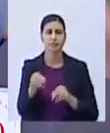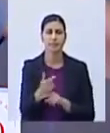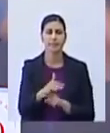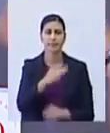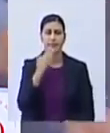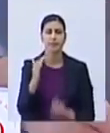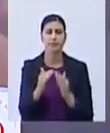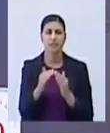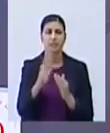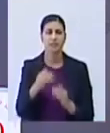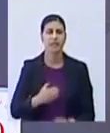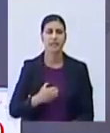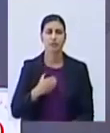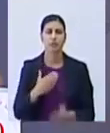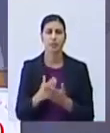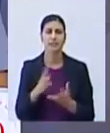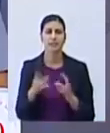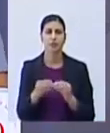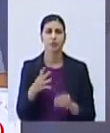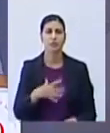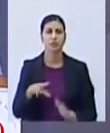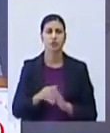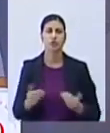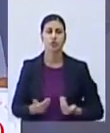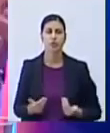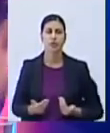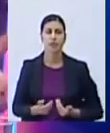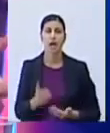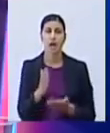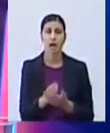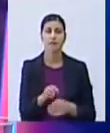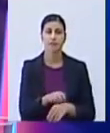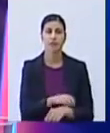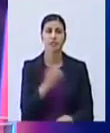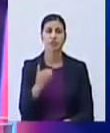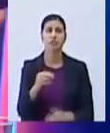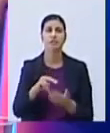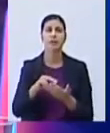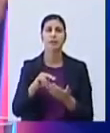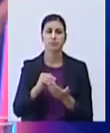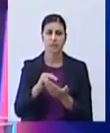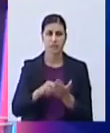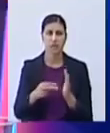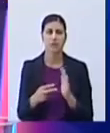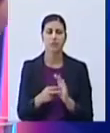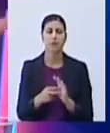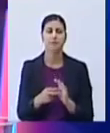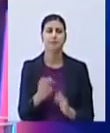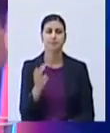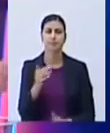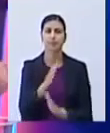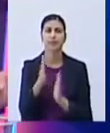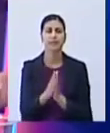ამოდის სახლები და კატასტროფარულა საერთოდ უკვე თბილისში ცხოვრება დამისტაგმენტს გაიმე კონკრეტული გეგმა რომელიც რა თქმა უნდა პროფესიონალური